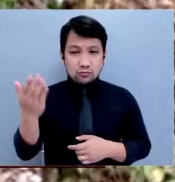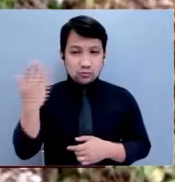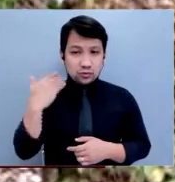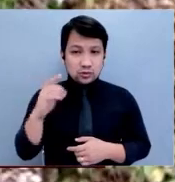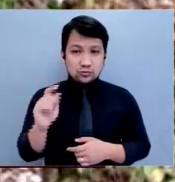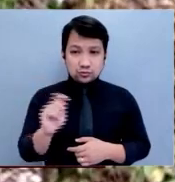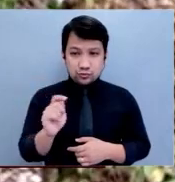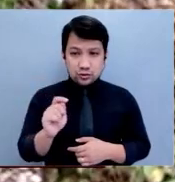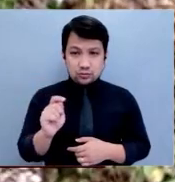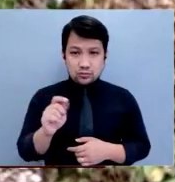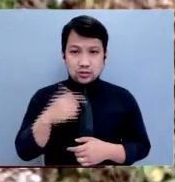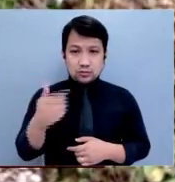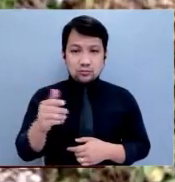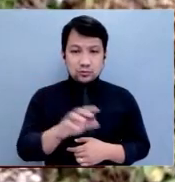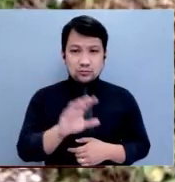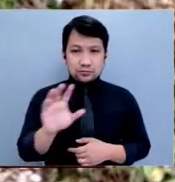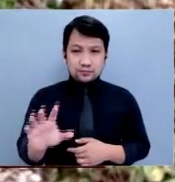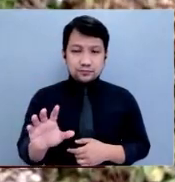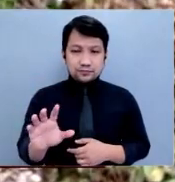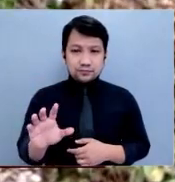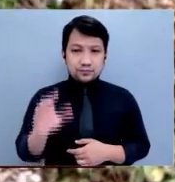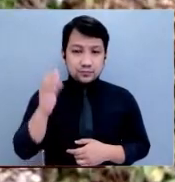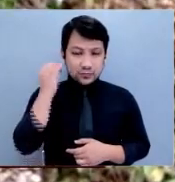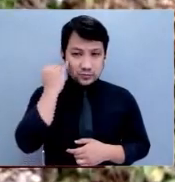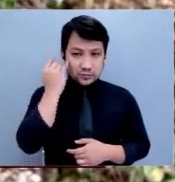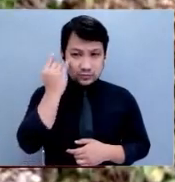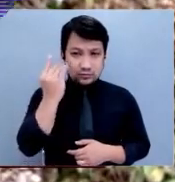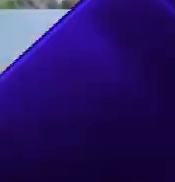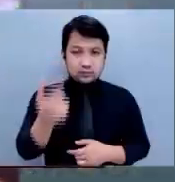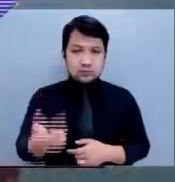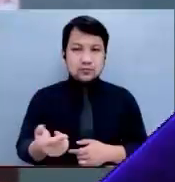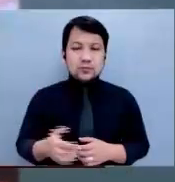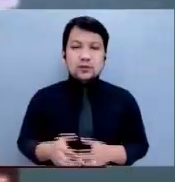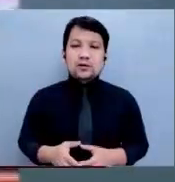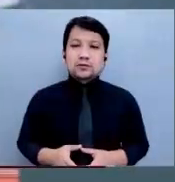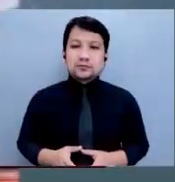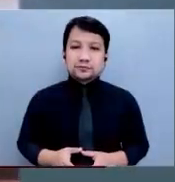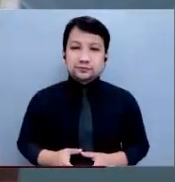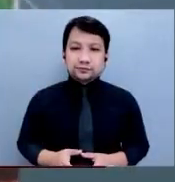Martes. Nasa frontline ng balitang yan si Jenny Dongon.